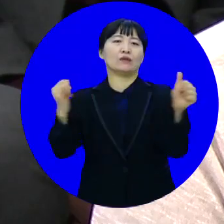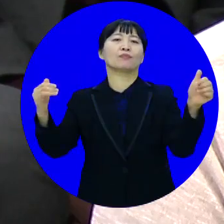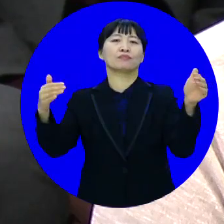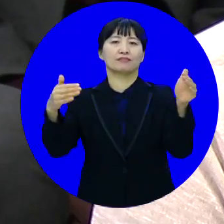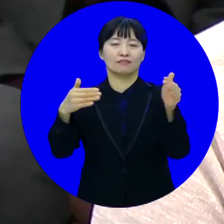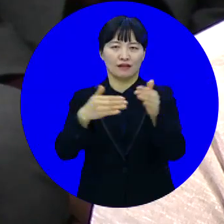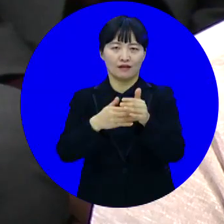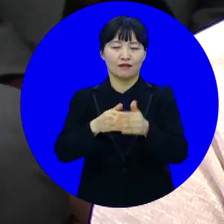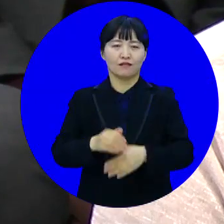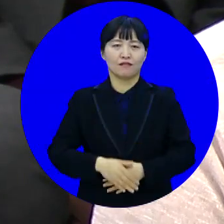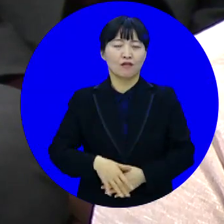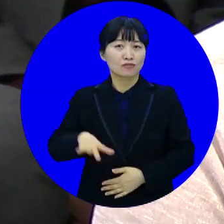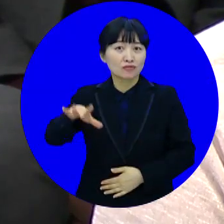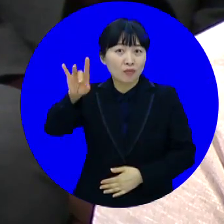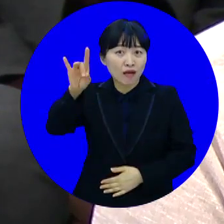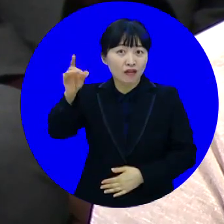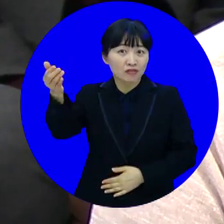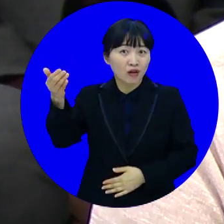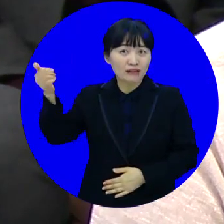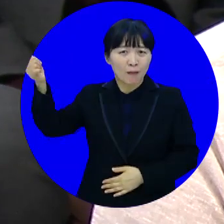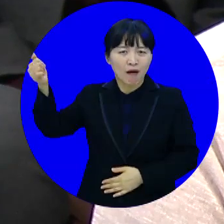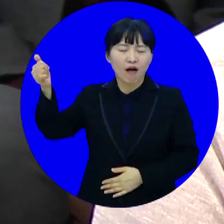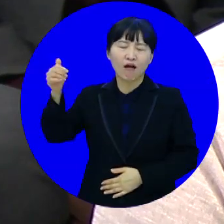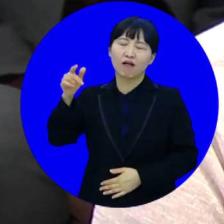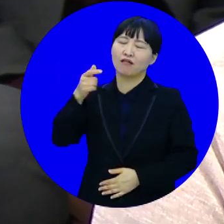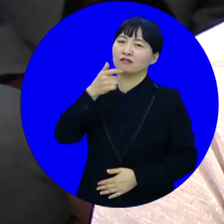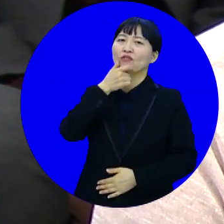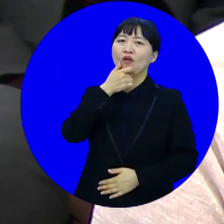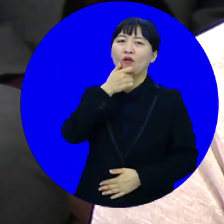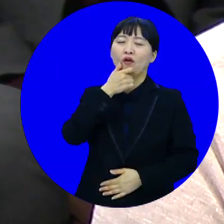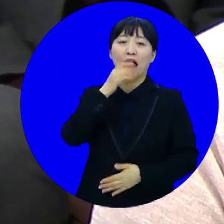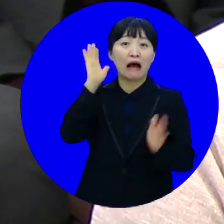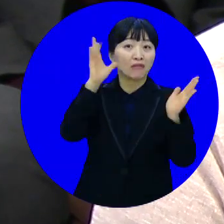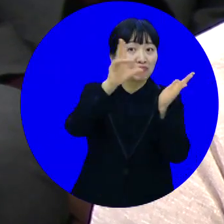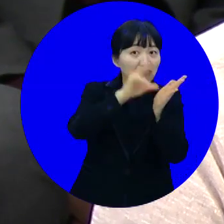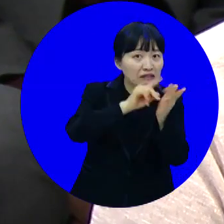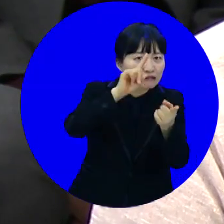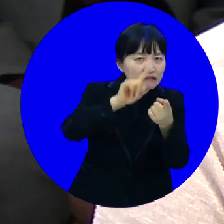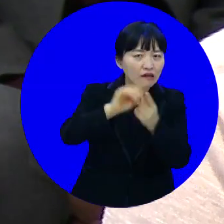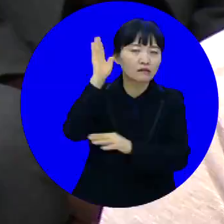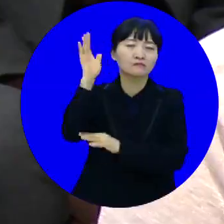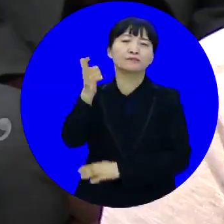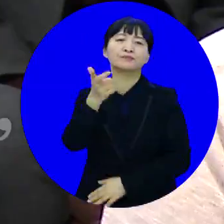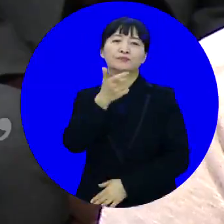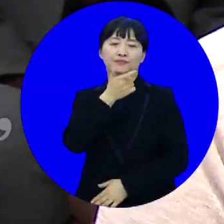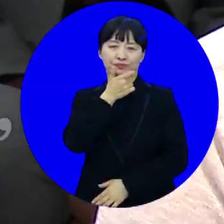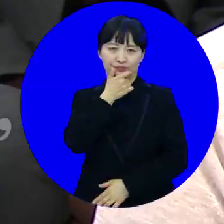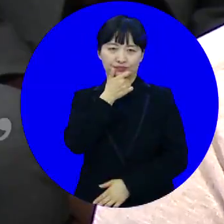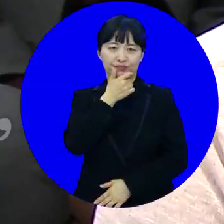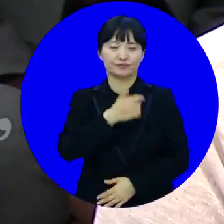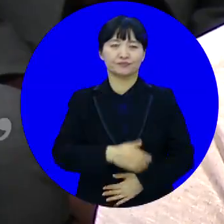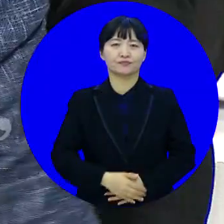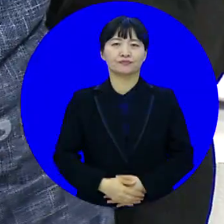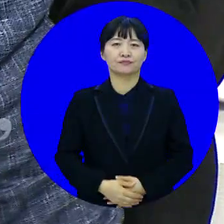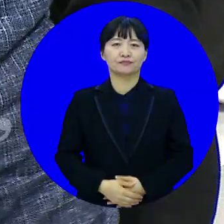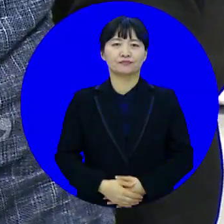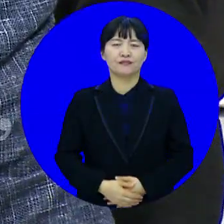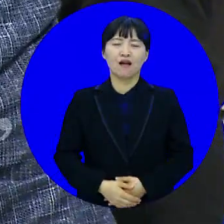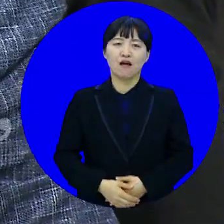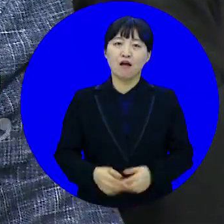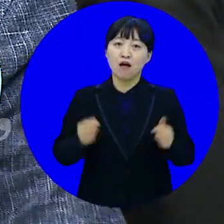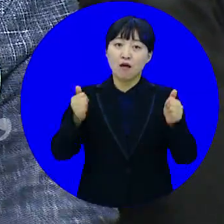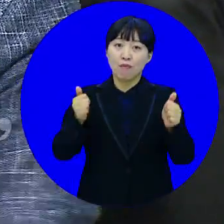처음에는 진짜 남편이 너무 미워서 아이 문제도 의논조차 하기가 싫더라고요. 근데 법원에서 이렇게 부모 교육도